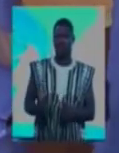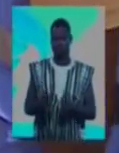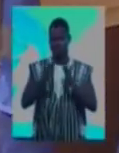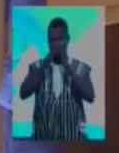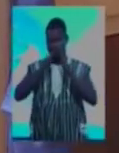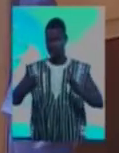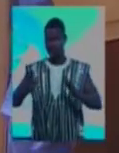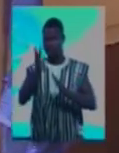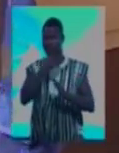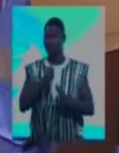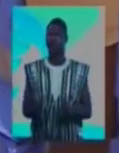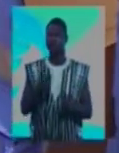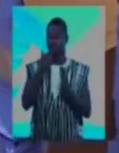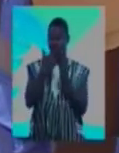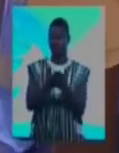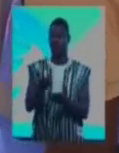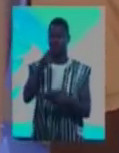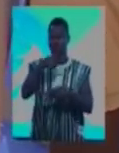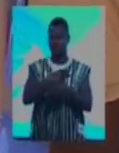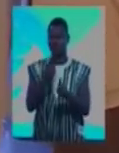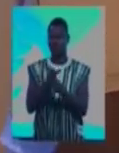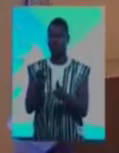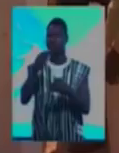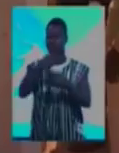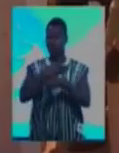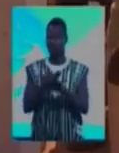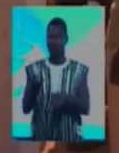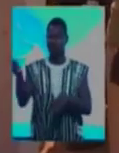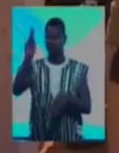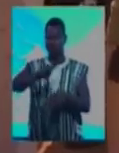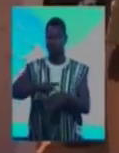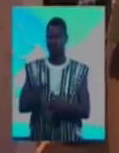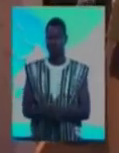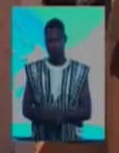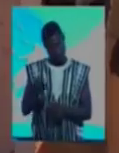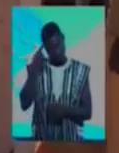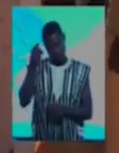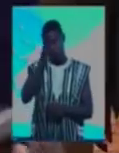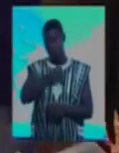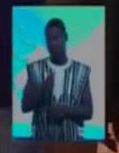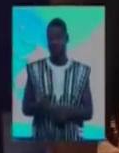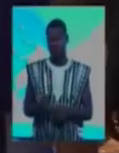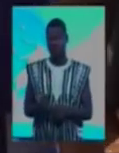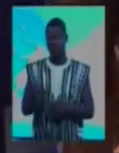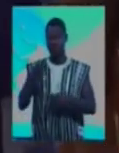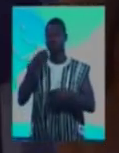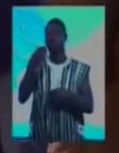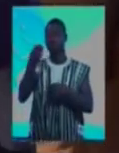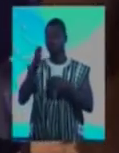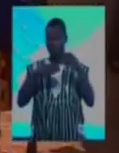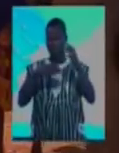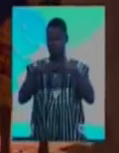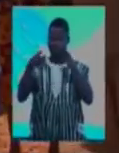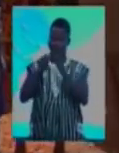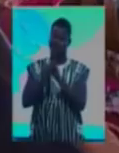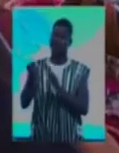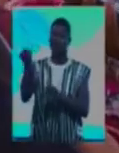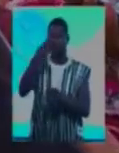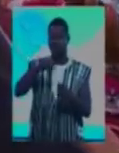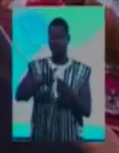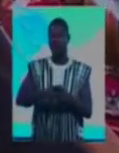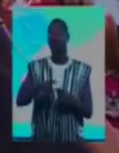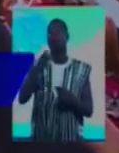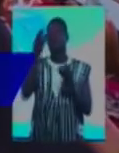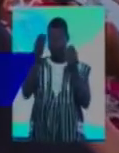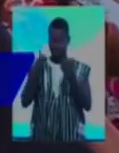des logements préfabriqués, vient d'être posée. Pour la construction, on est là, on est prêt. Dès qu'on a les moyens, on peut aller